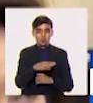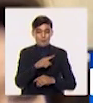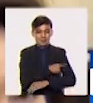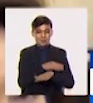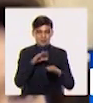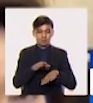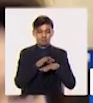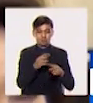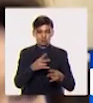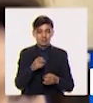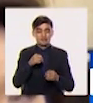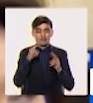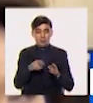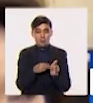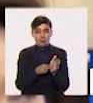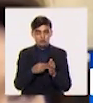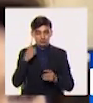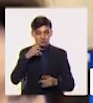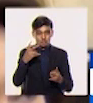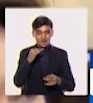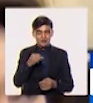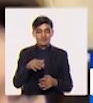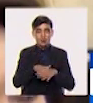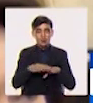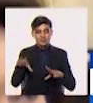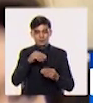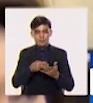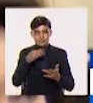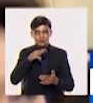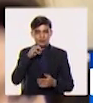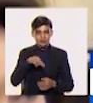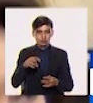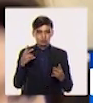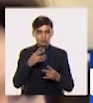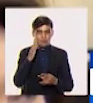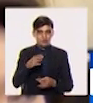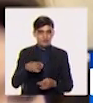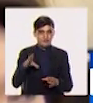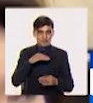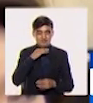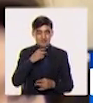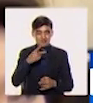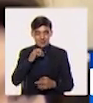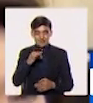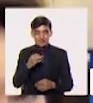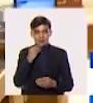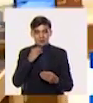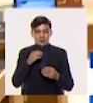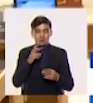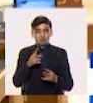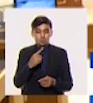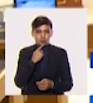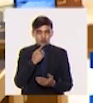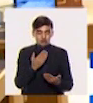үшін санитарлық пойыз ұйымдастыруды. Халықты тестпен жеткілікті деңгейде қамтамасыз ету. Оның ішінде әлеуметтік аз қамтылған